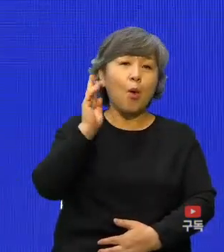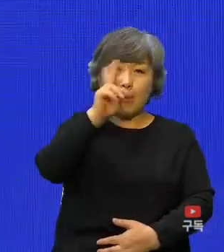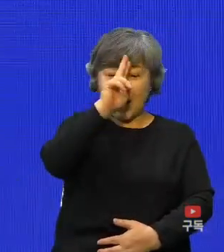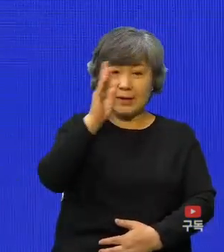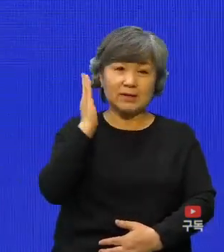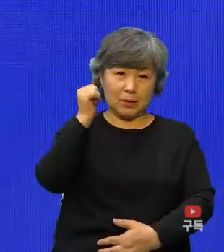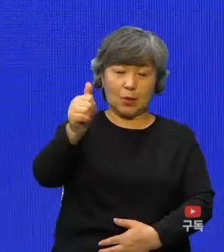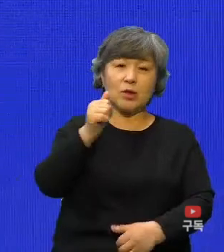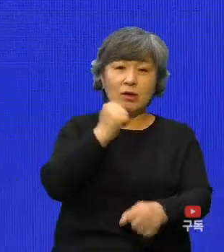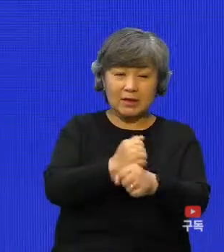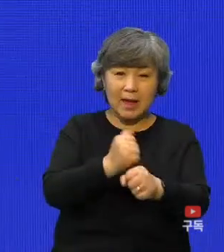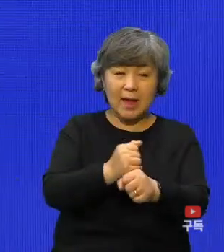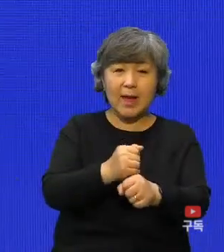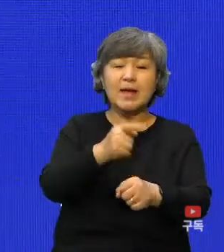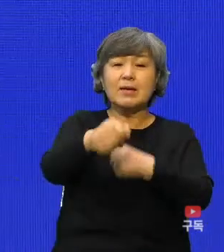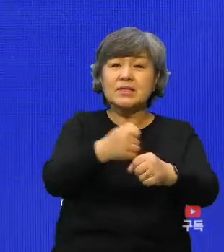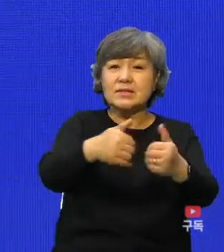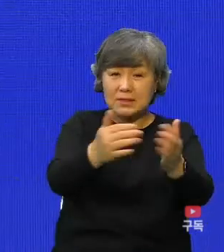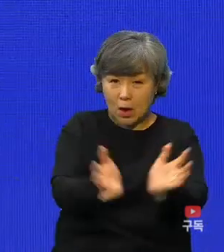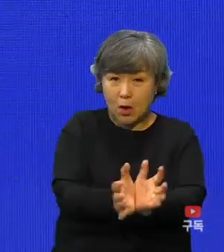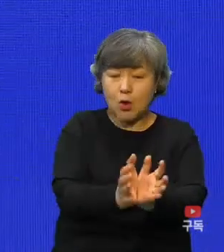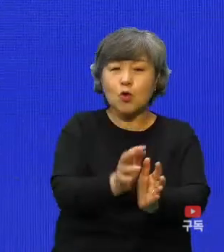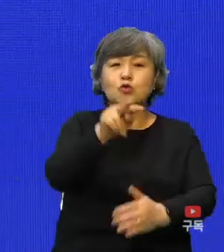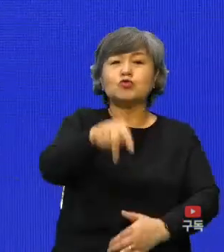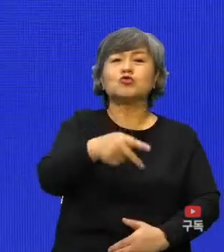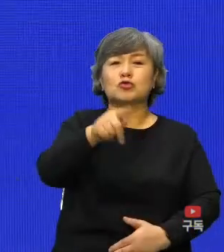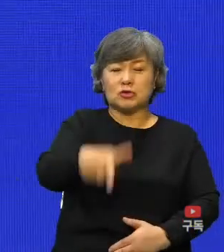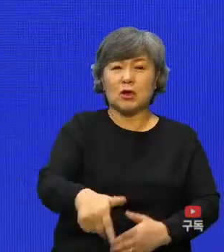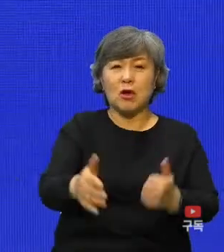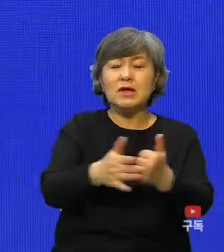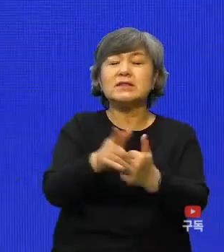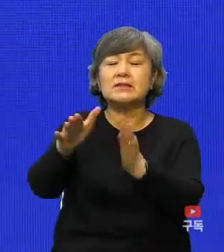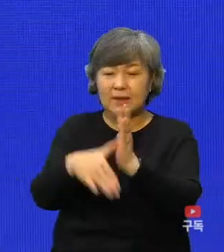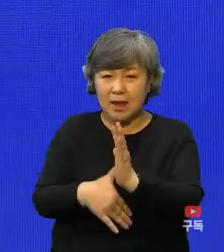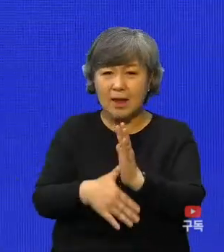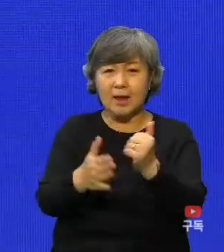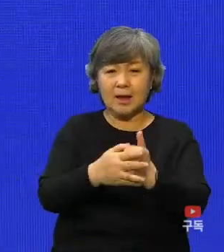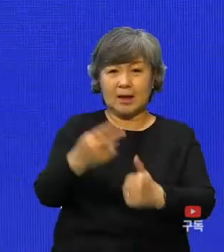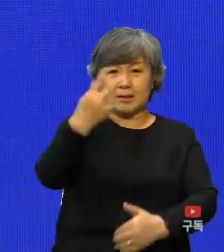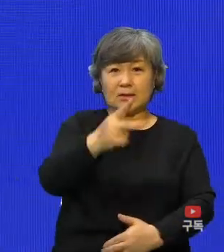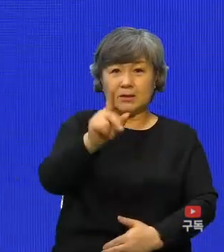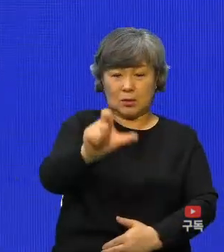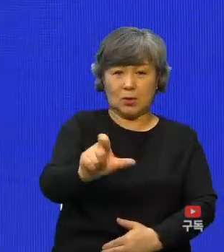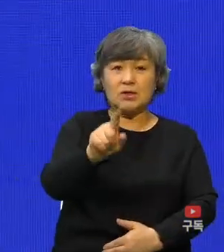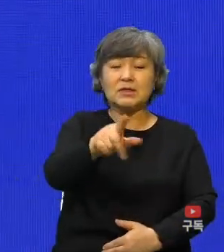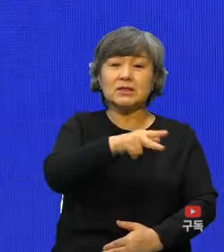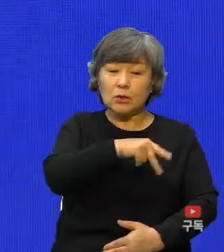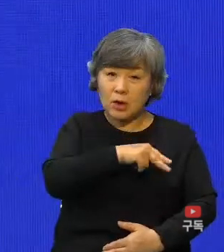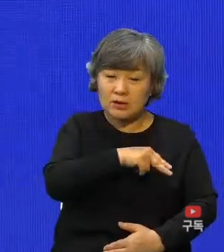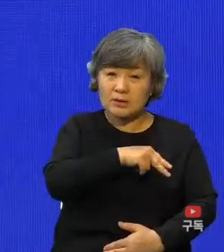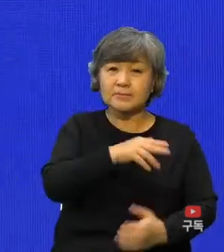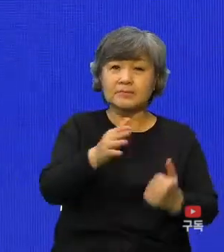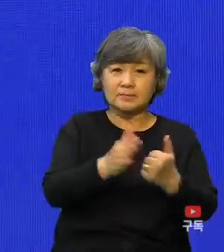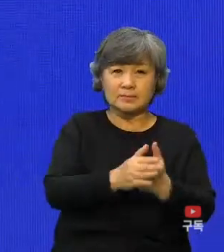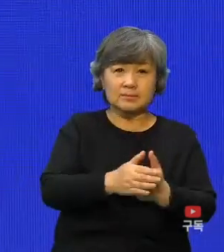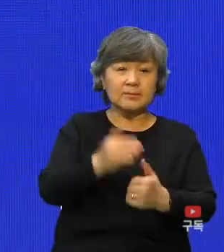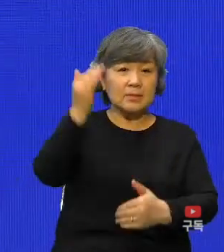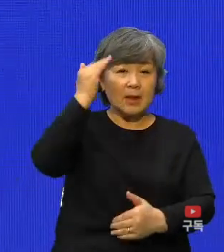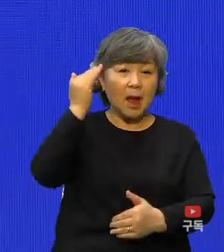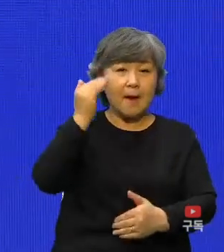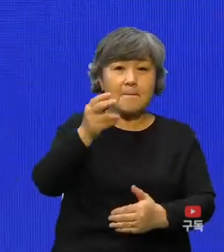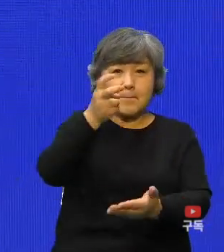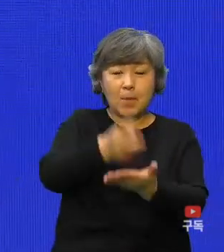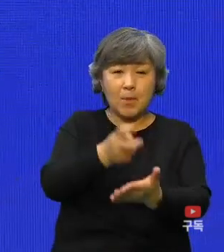민정수석이었고 화천대유는 대장동 개발을 준비하던 시기였습니다. 2015년 곽상도 의원은